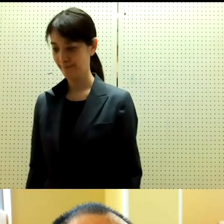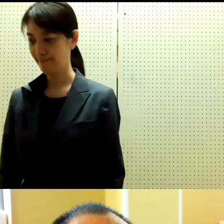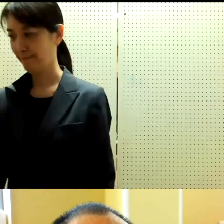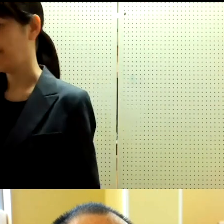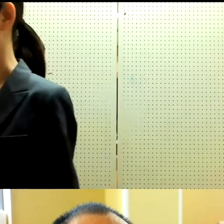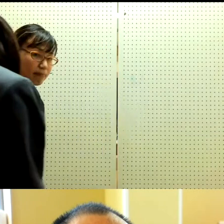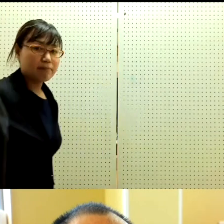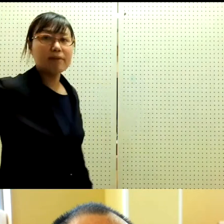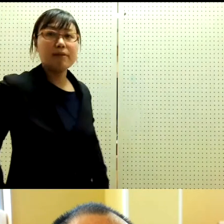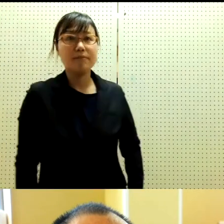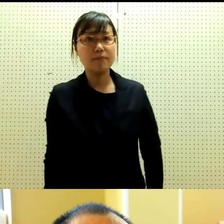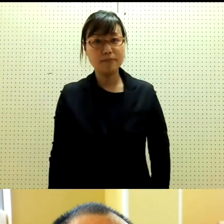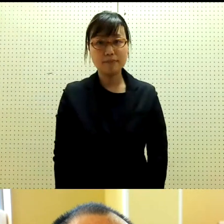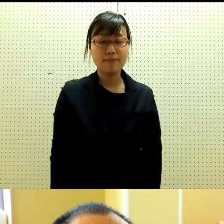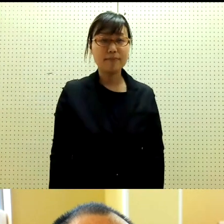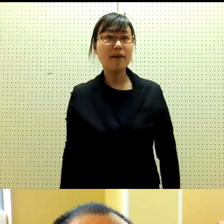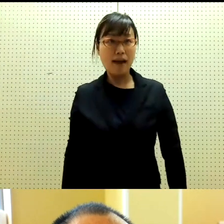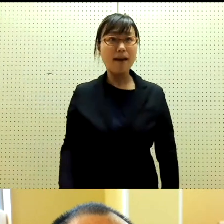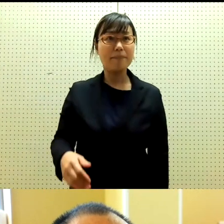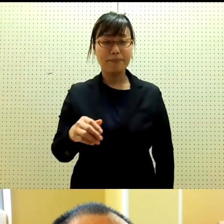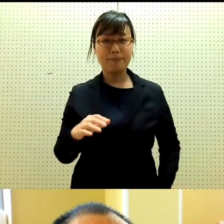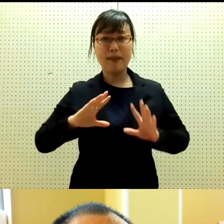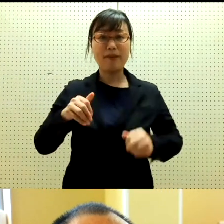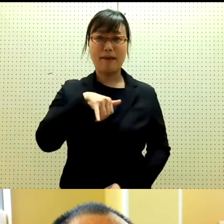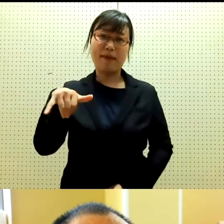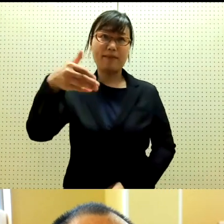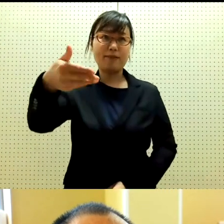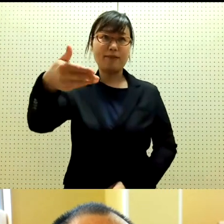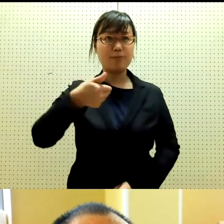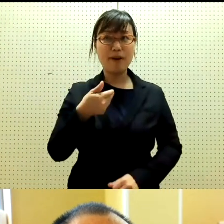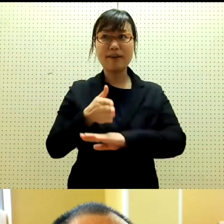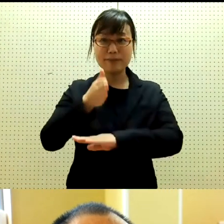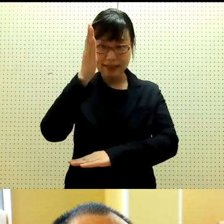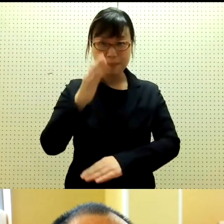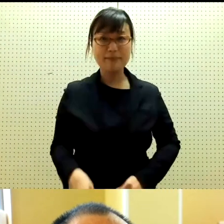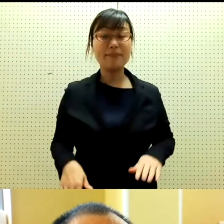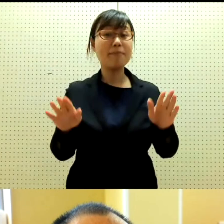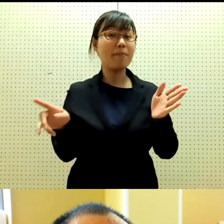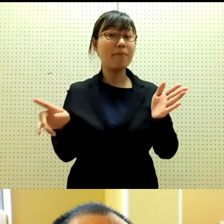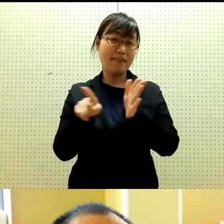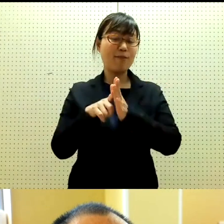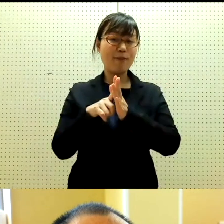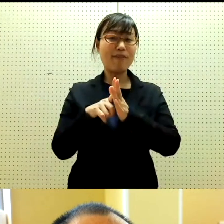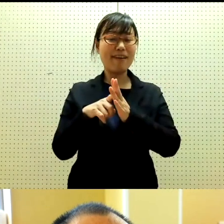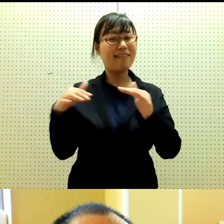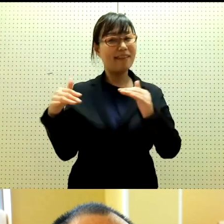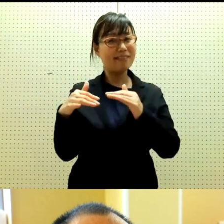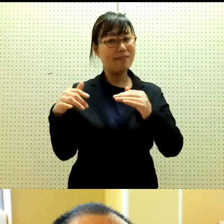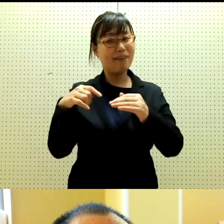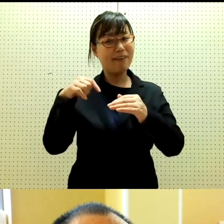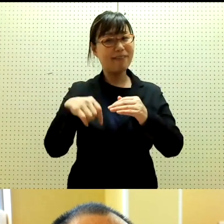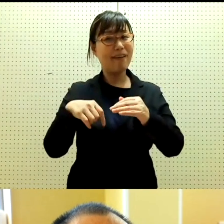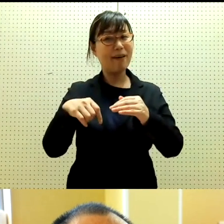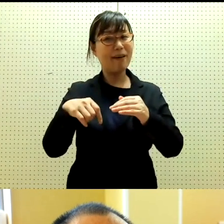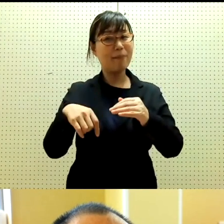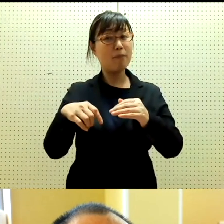はい、まあ、ご質問ありがとうございます。今までお話をしてきた中で、やっぱり随分進んできたとは思っ